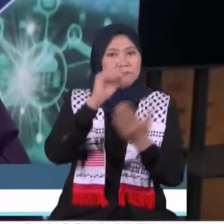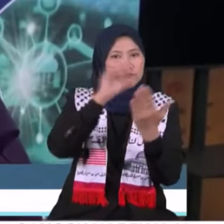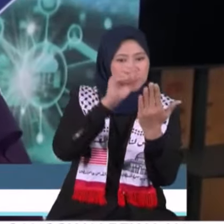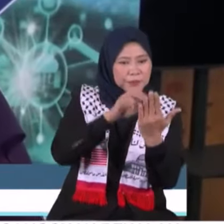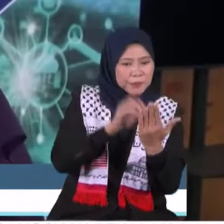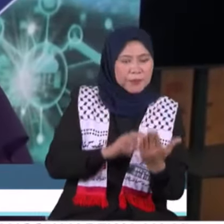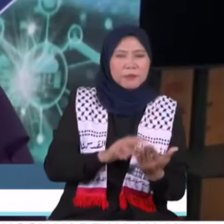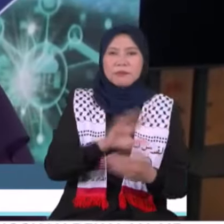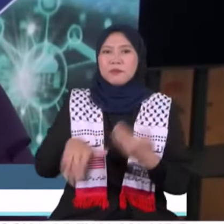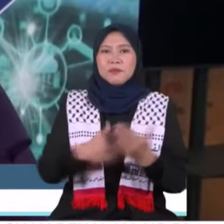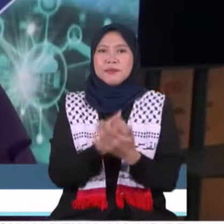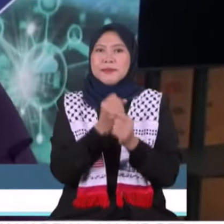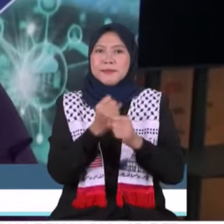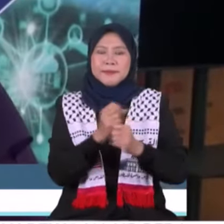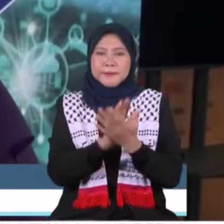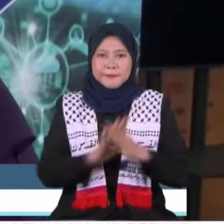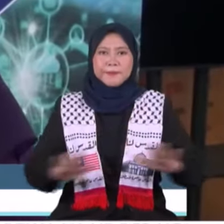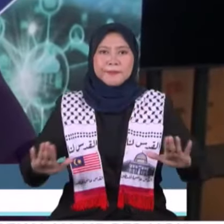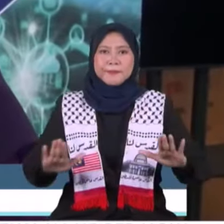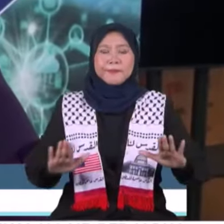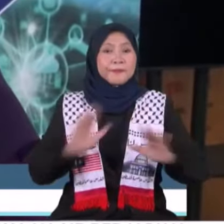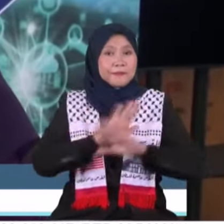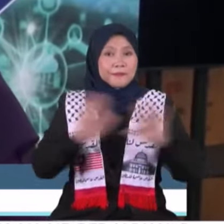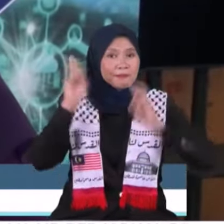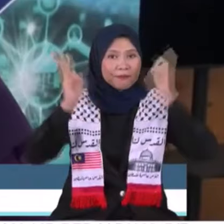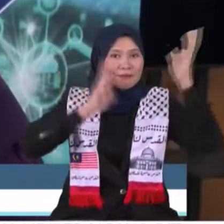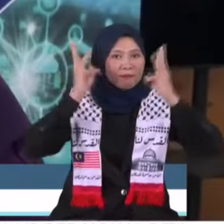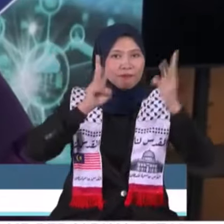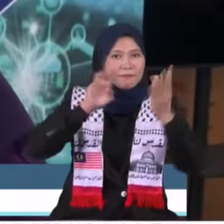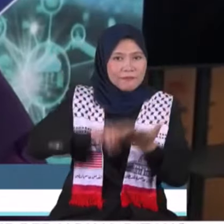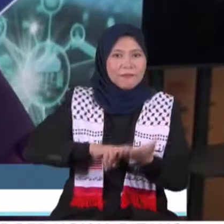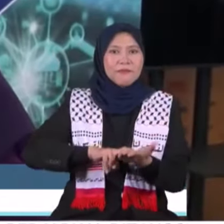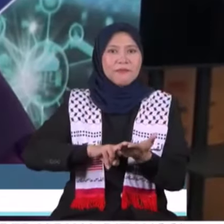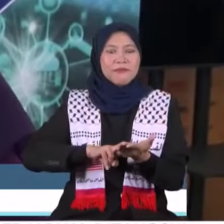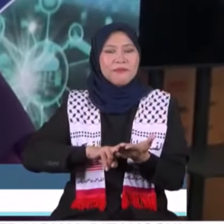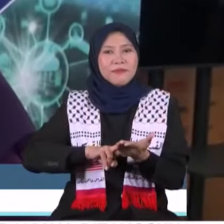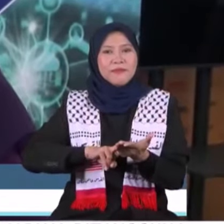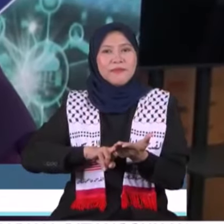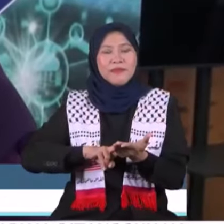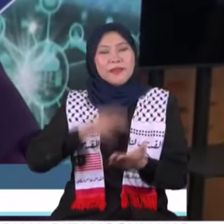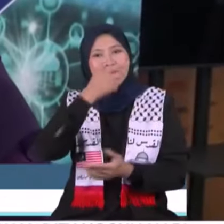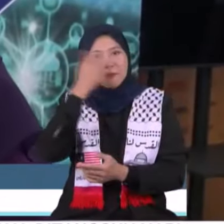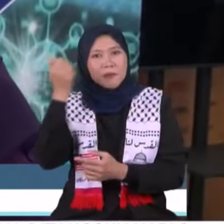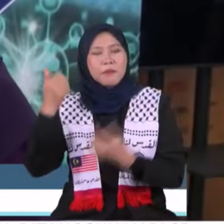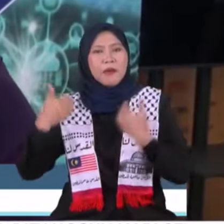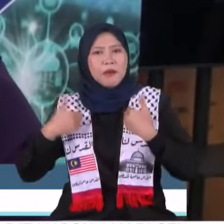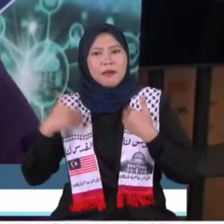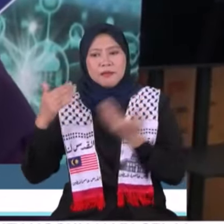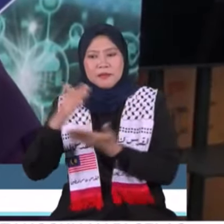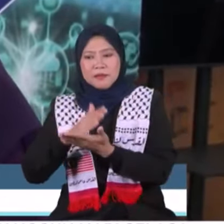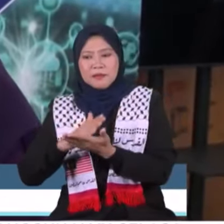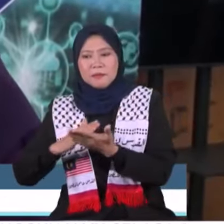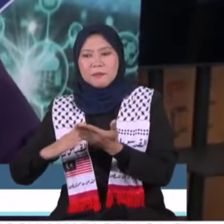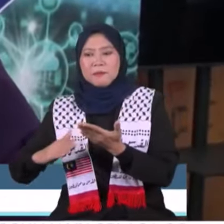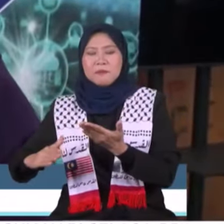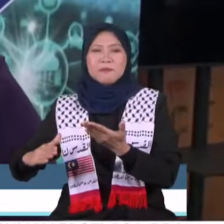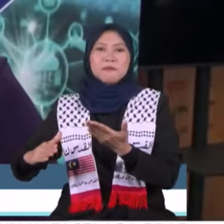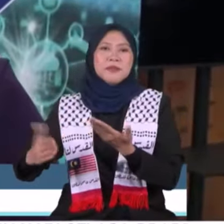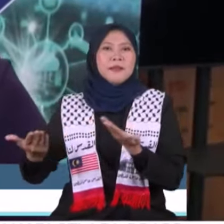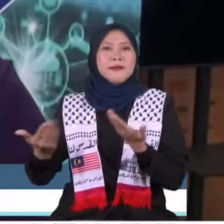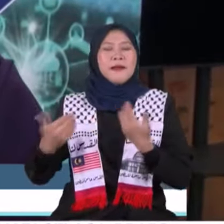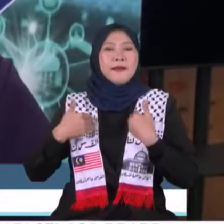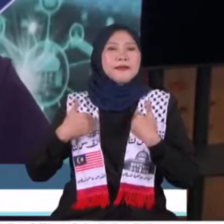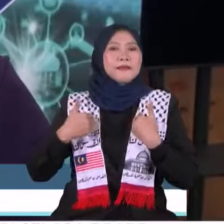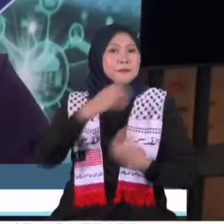Jadi janganlah bimbang er untuk keselamatan data ini kerana ada pihak yang sentiasa